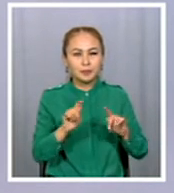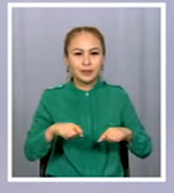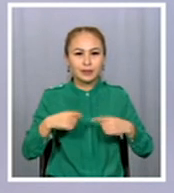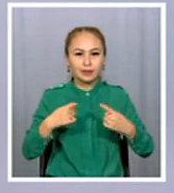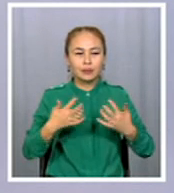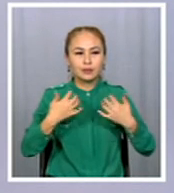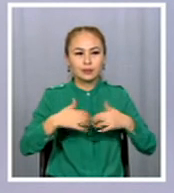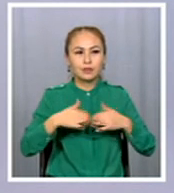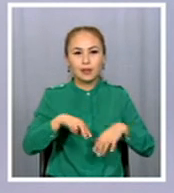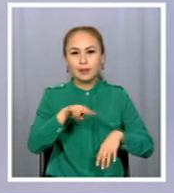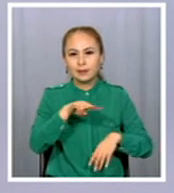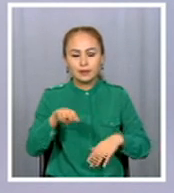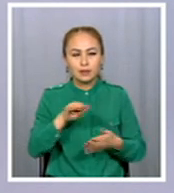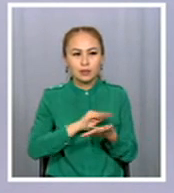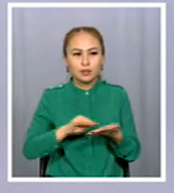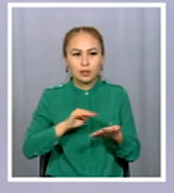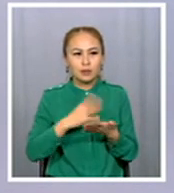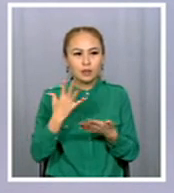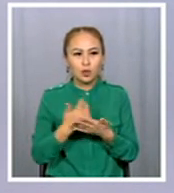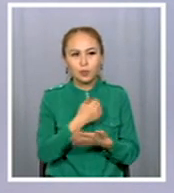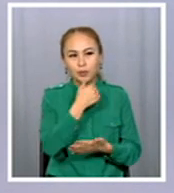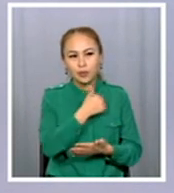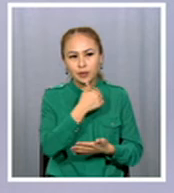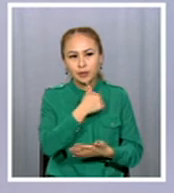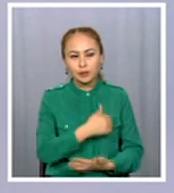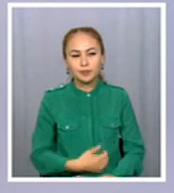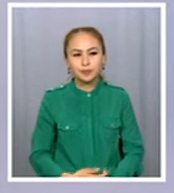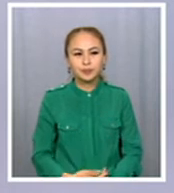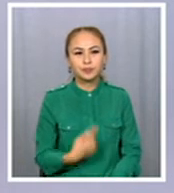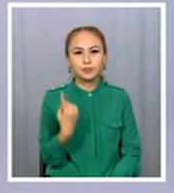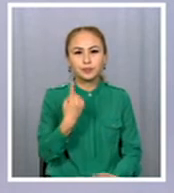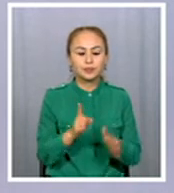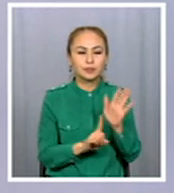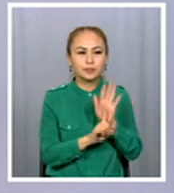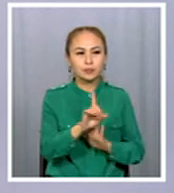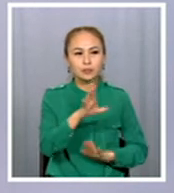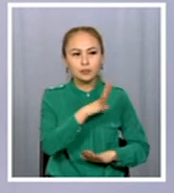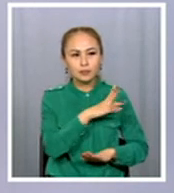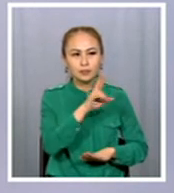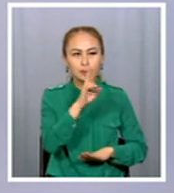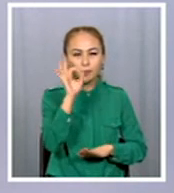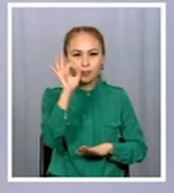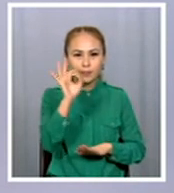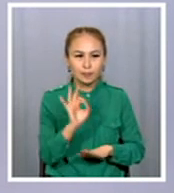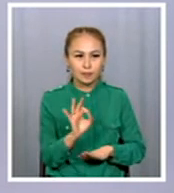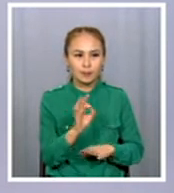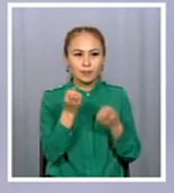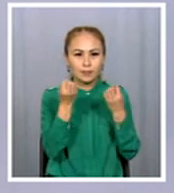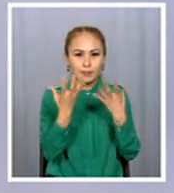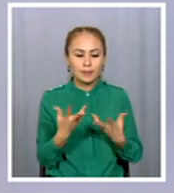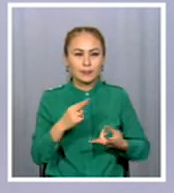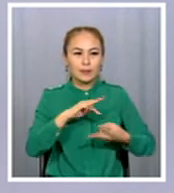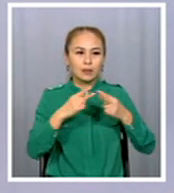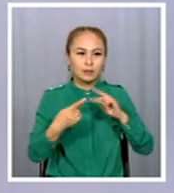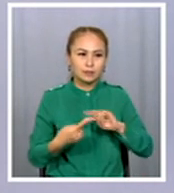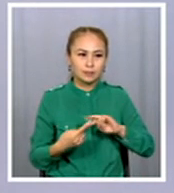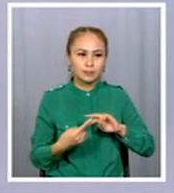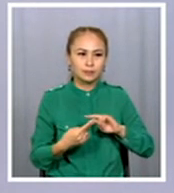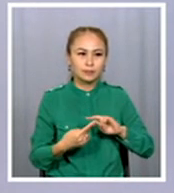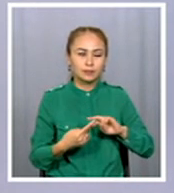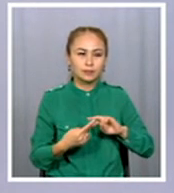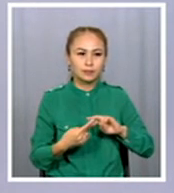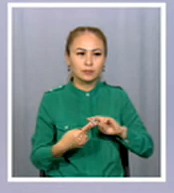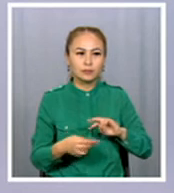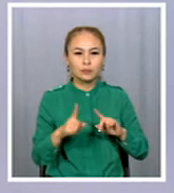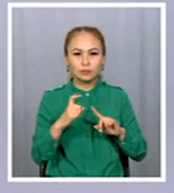литрді, яғни шамамызды тауып алайық. Бірінші қадам бойынша процентті жай бөлшекке айналдырамыз. Ол әрине